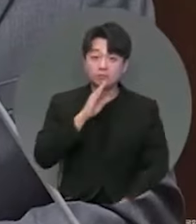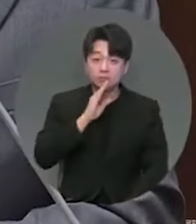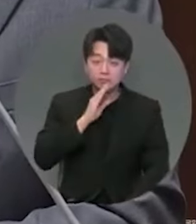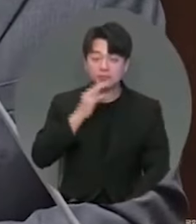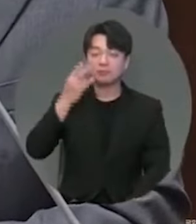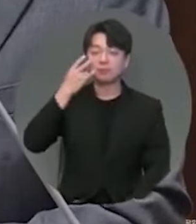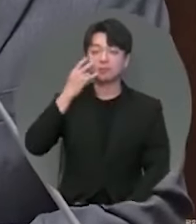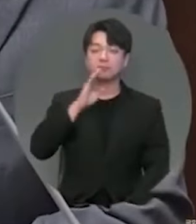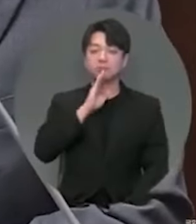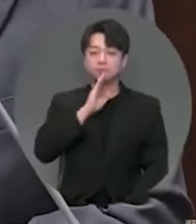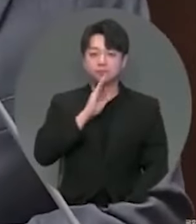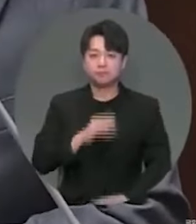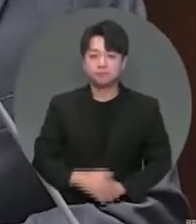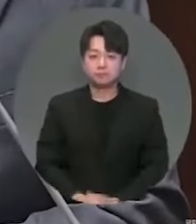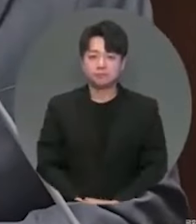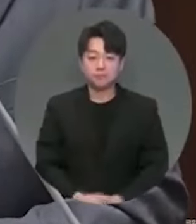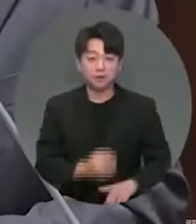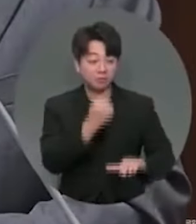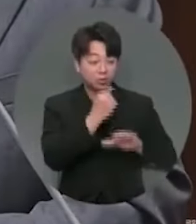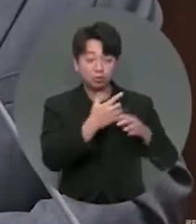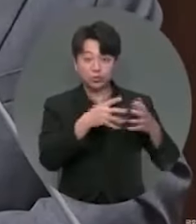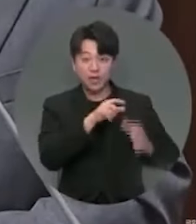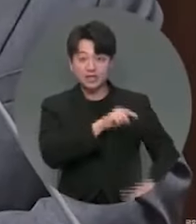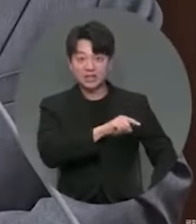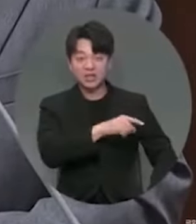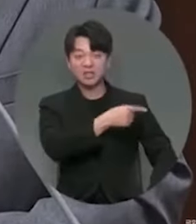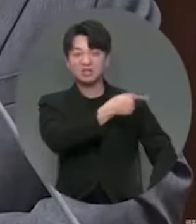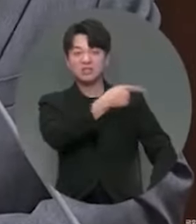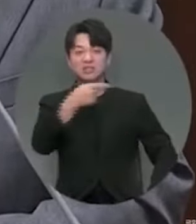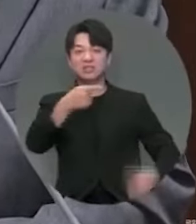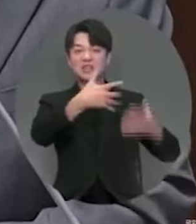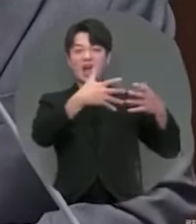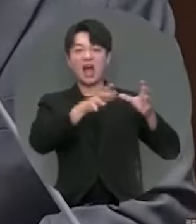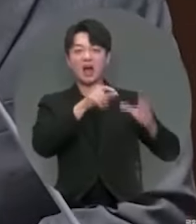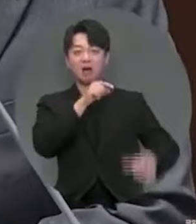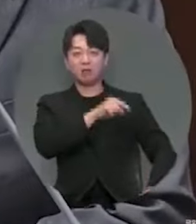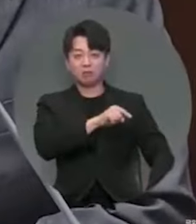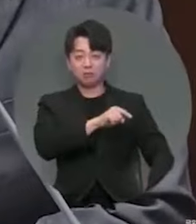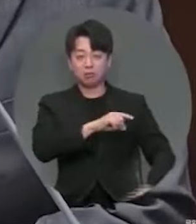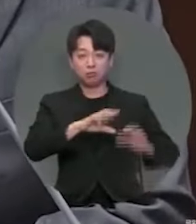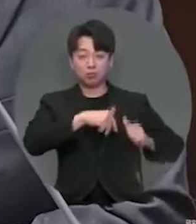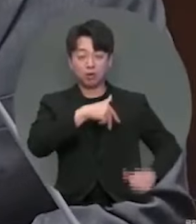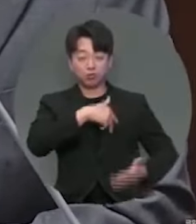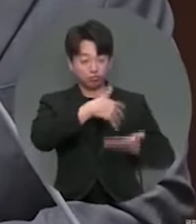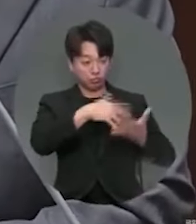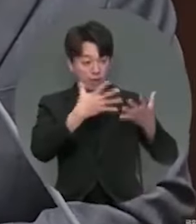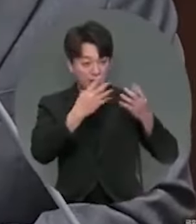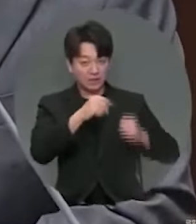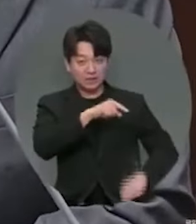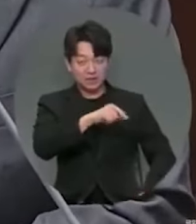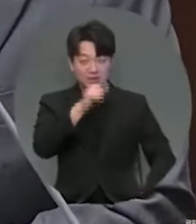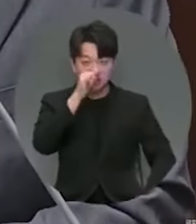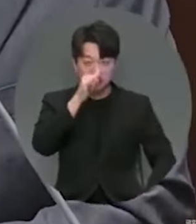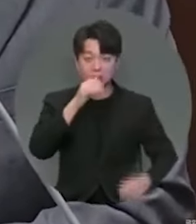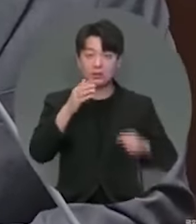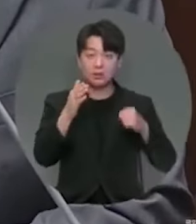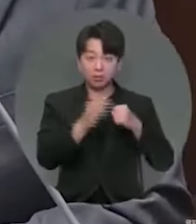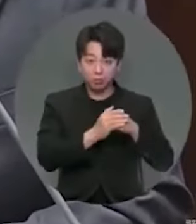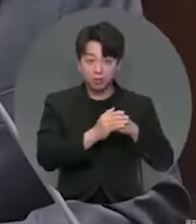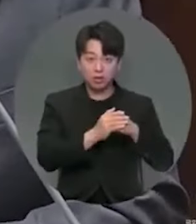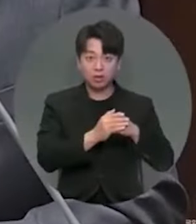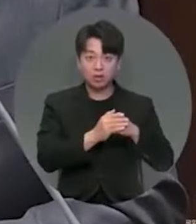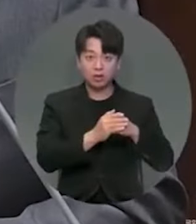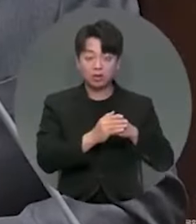하겠습니다. 민주당이 다수의석이라고 해서 초거대 권력을 가진 의회에 의회의